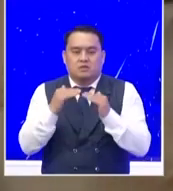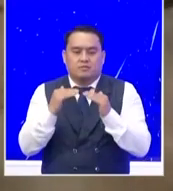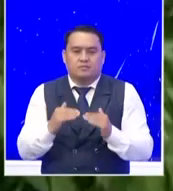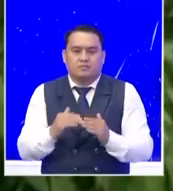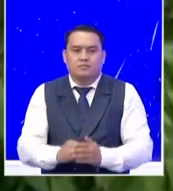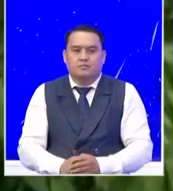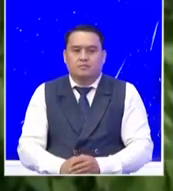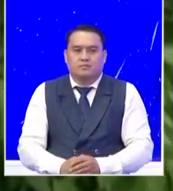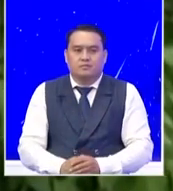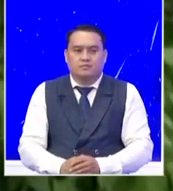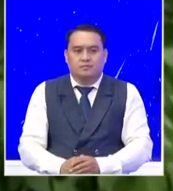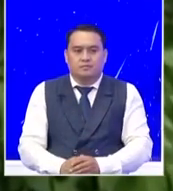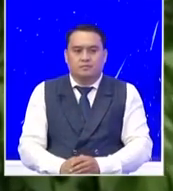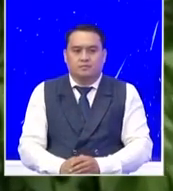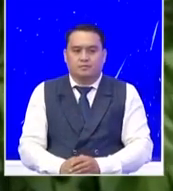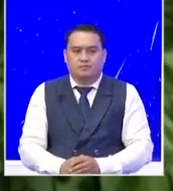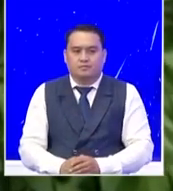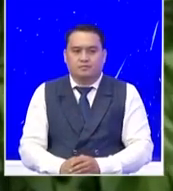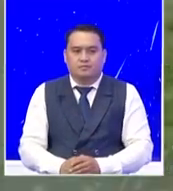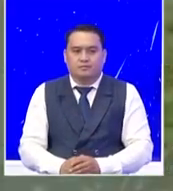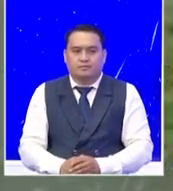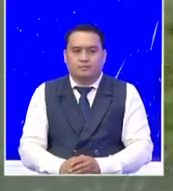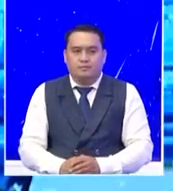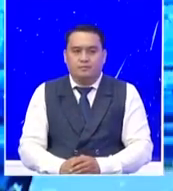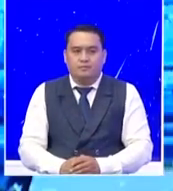ғаламтор ақпараттарымен дайындаған Меруерт Қыдырбайқызы, Жетісу телеарнасы.